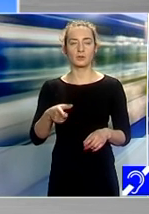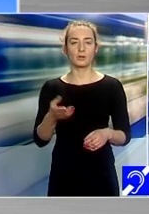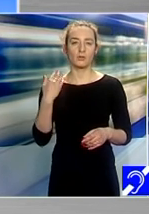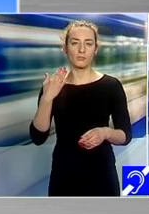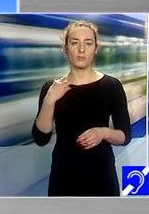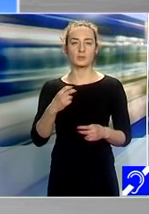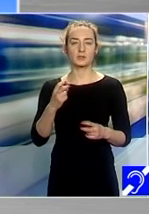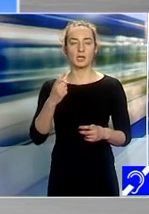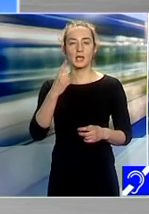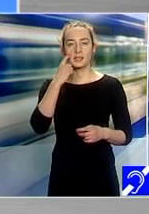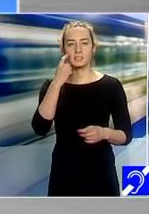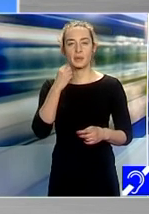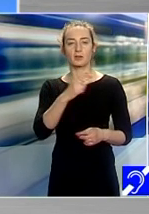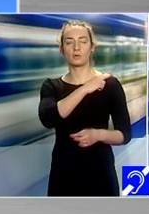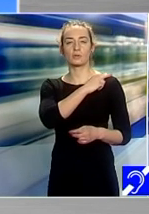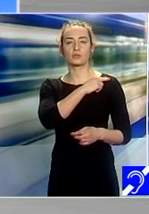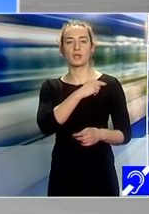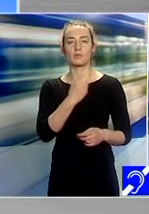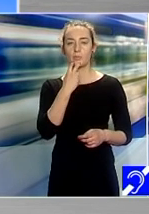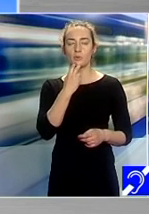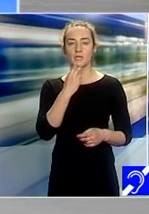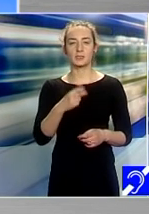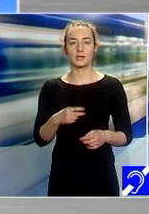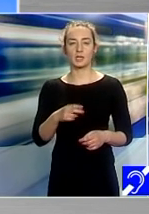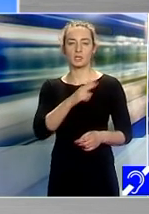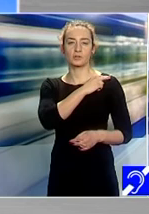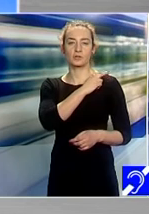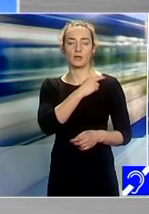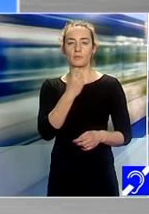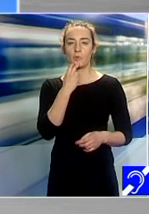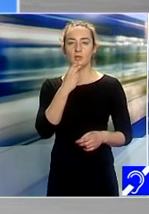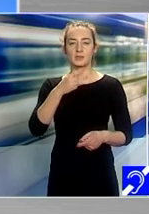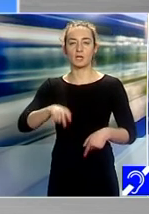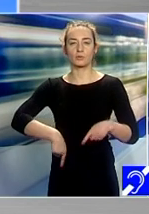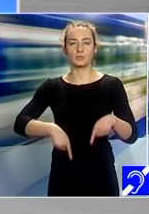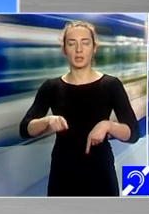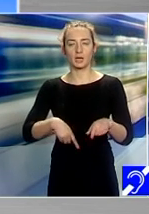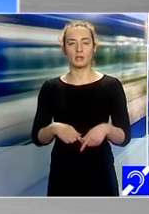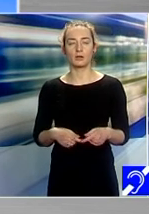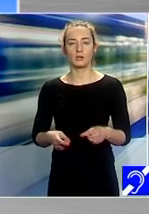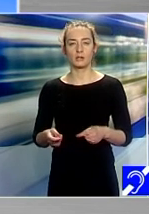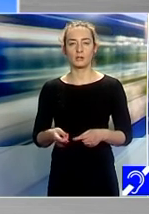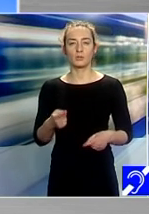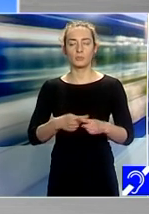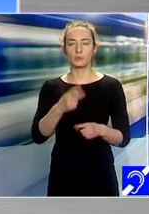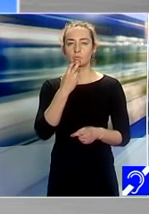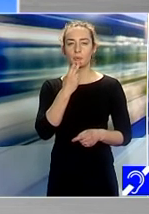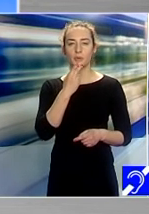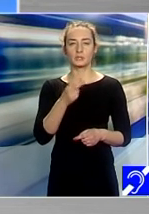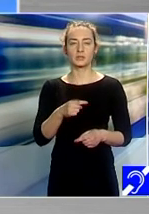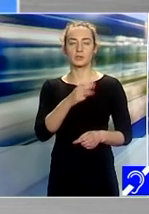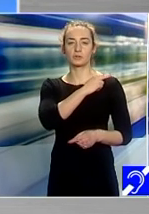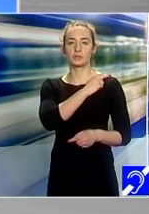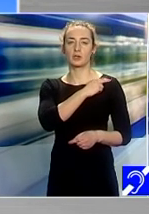fost inspector șef de Inspectorat de Poliție, un șef de poliție rutieră, un alt polițist care era